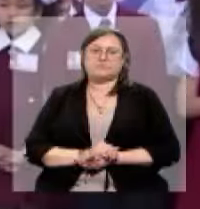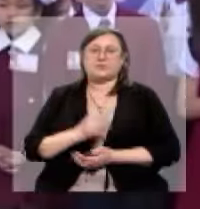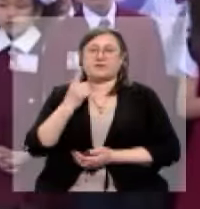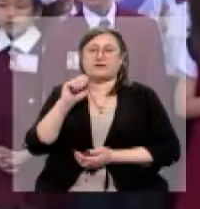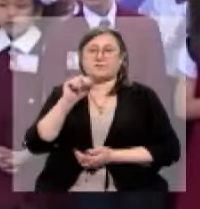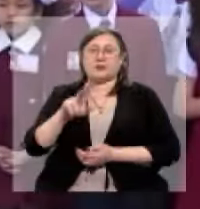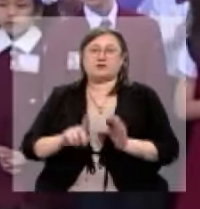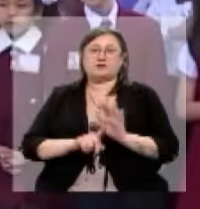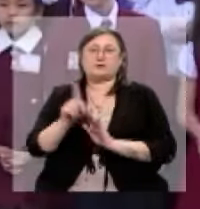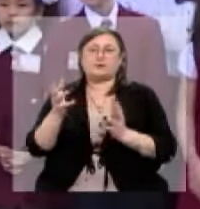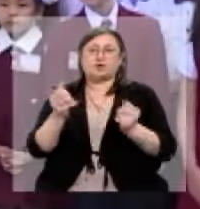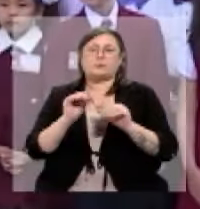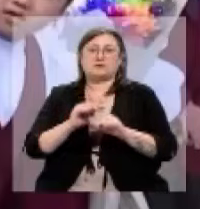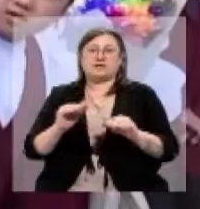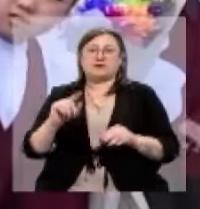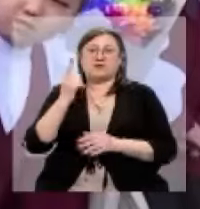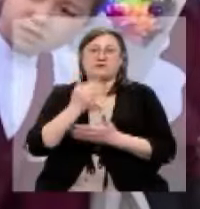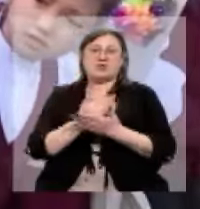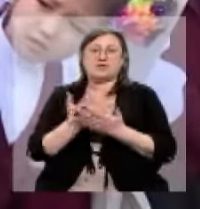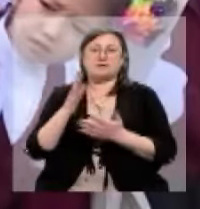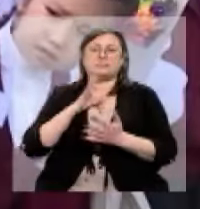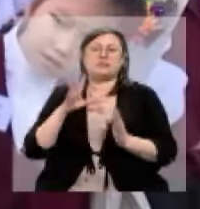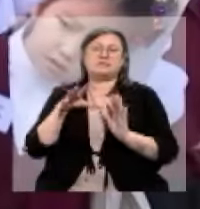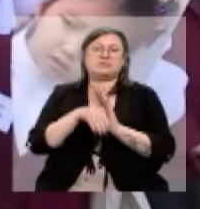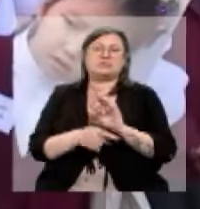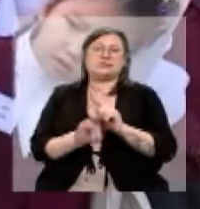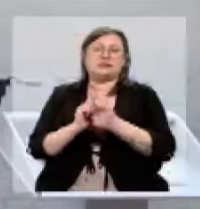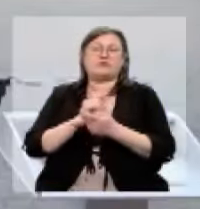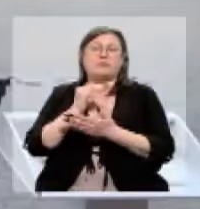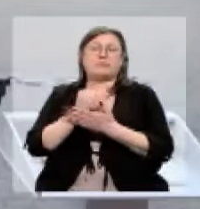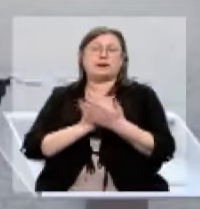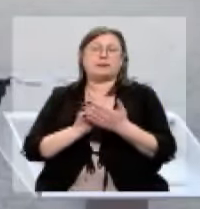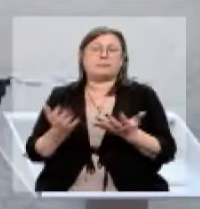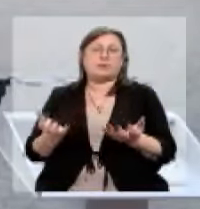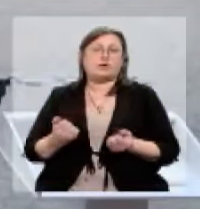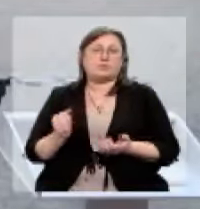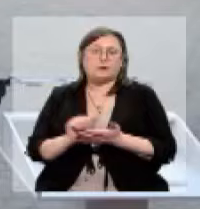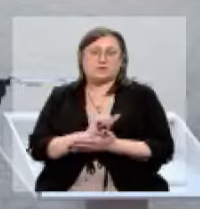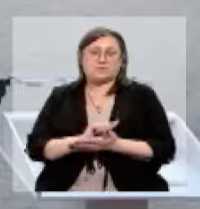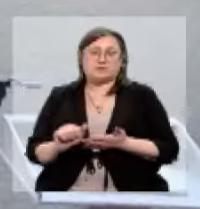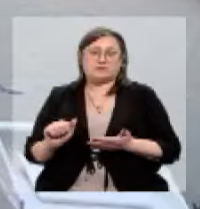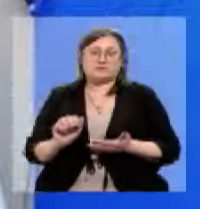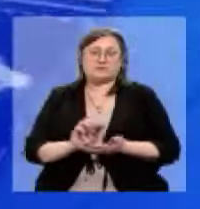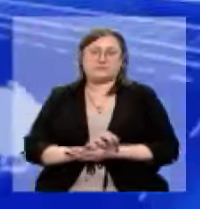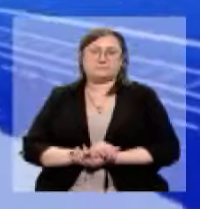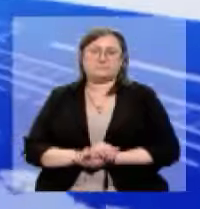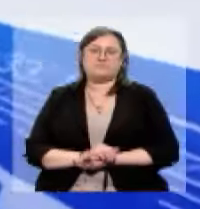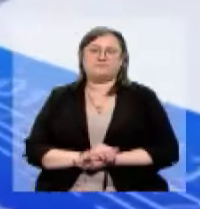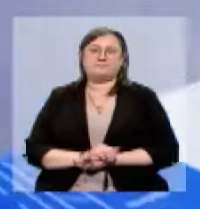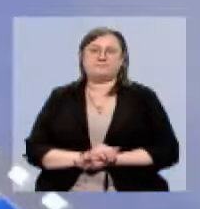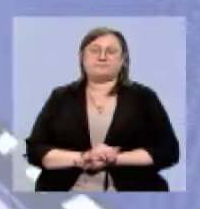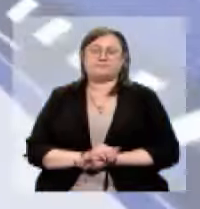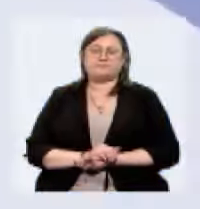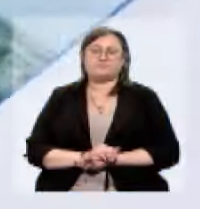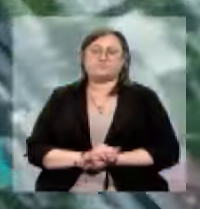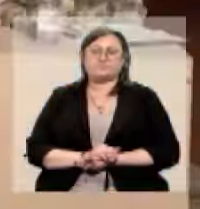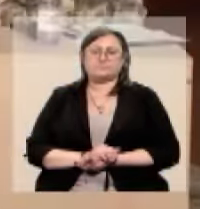Бірінші сәуірде балаларды бірінші сыныпқа қабылдау басталады. Қабылдау тәртібіне қандай өзгерістер енгізілді.